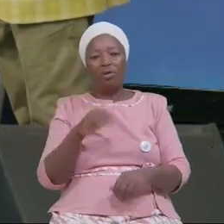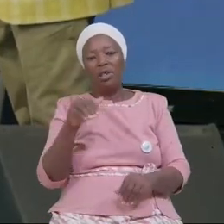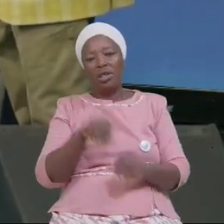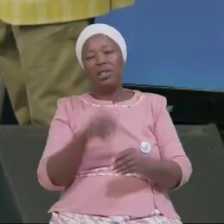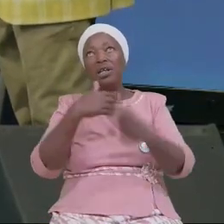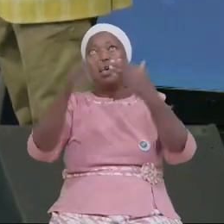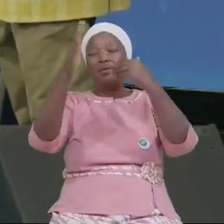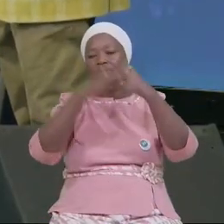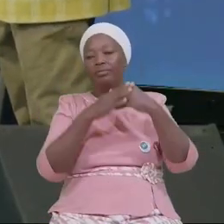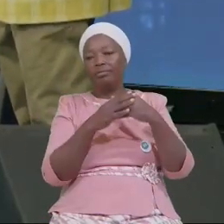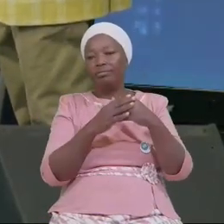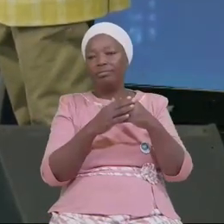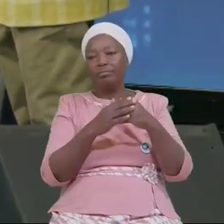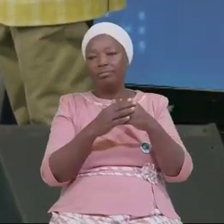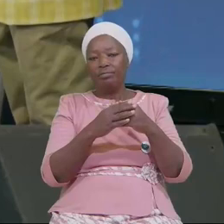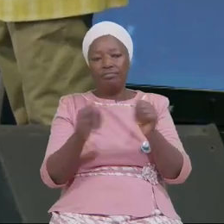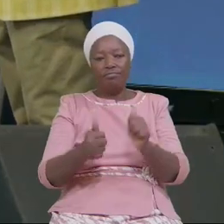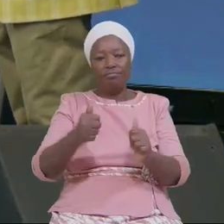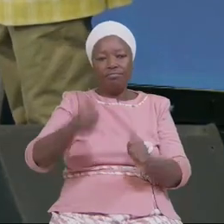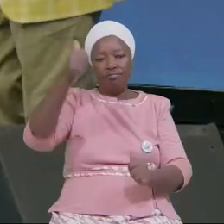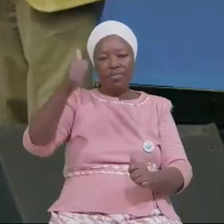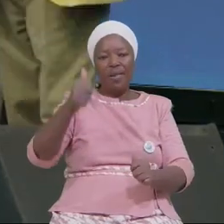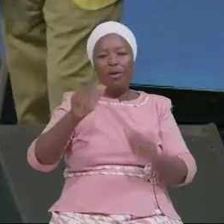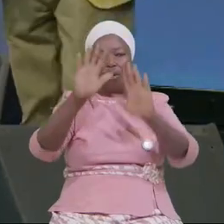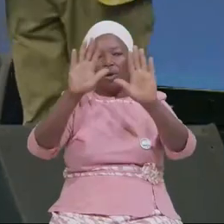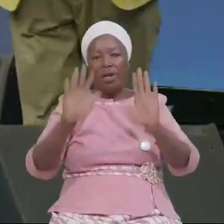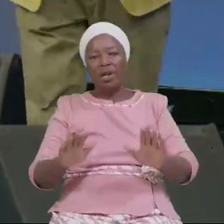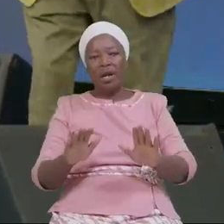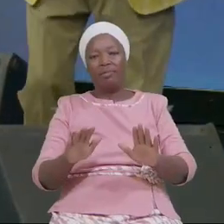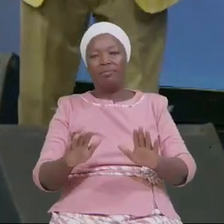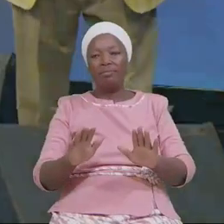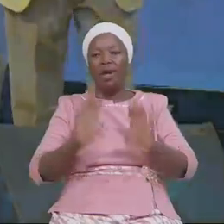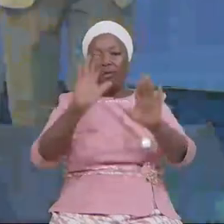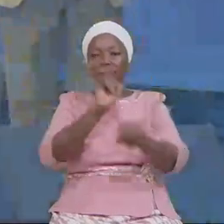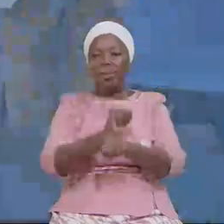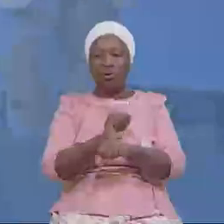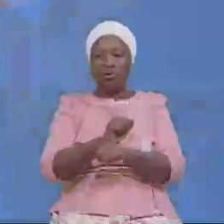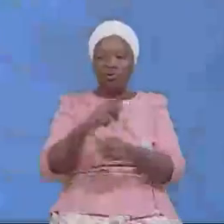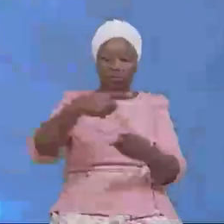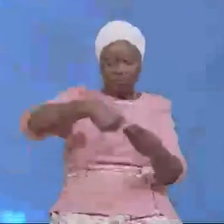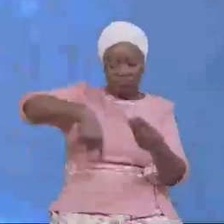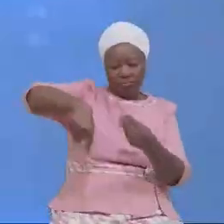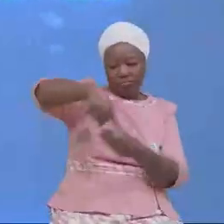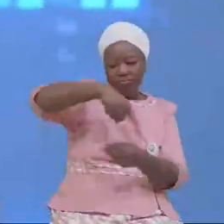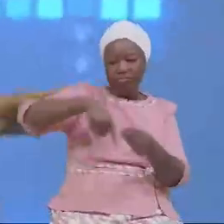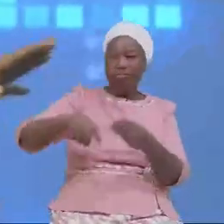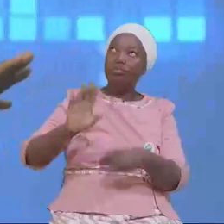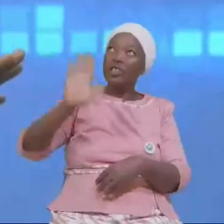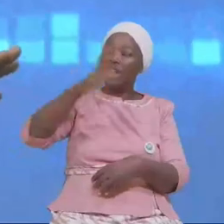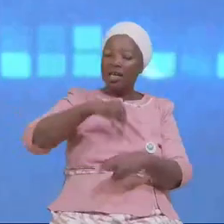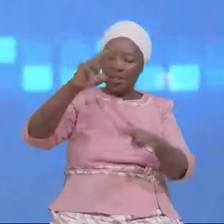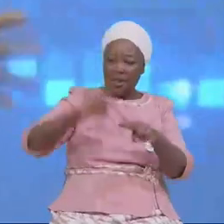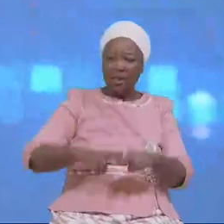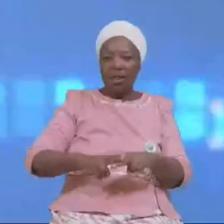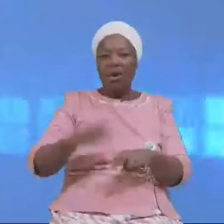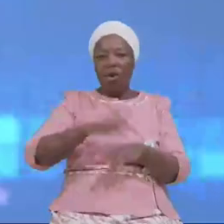La majesté, les merveilles, le miracle, l'environne et s'est assis à la